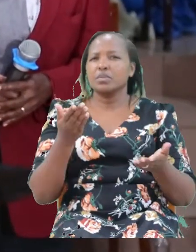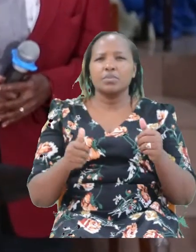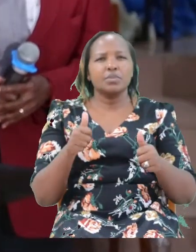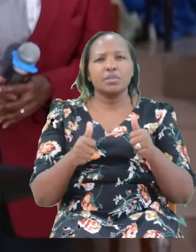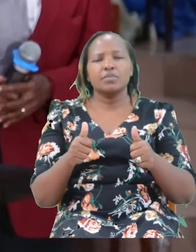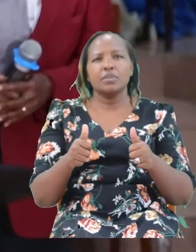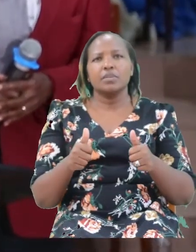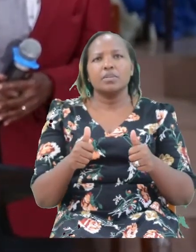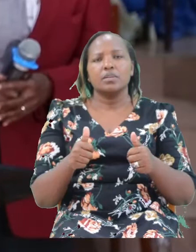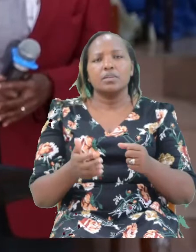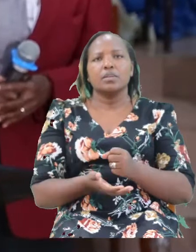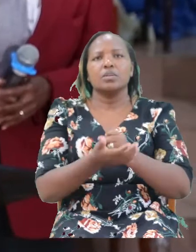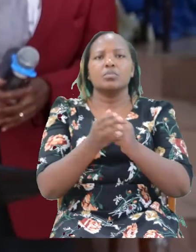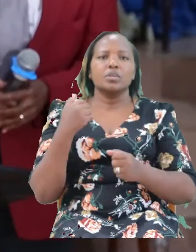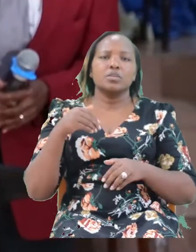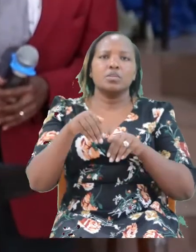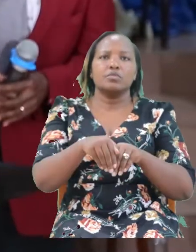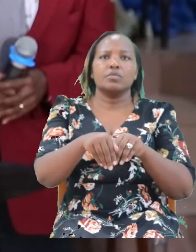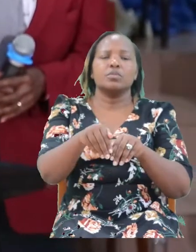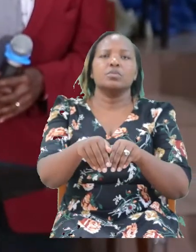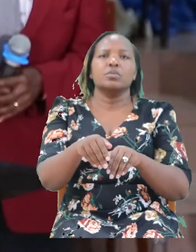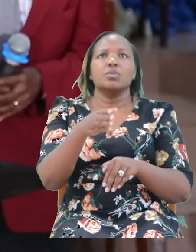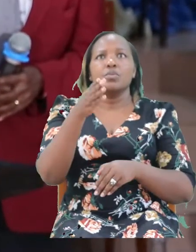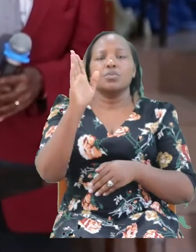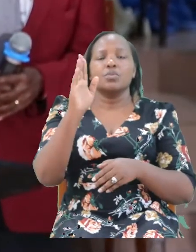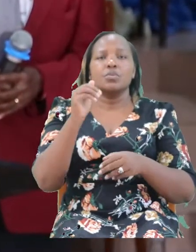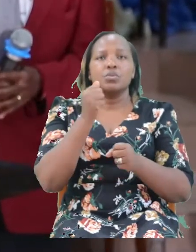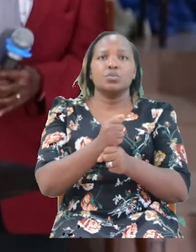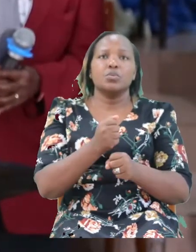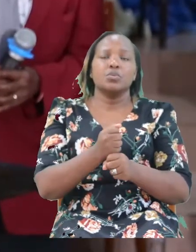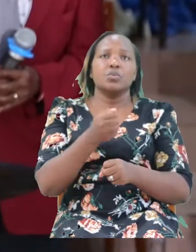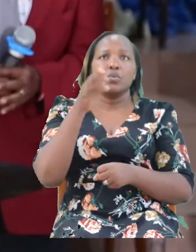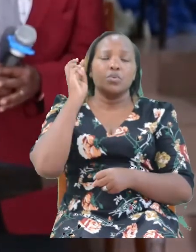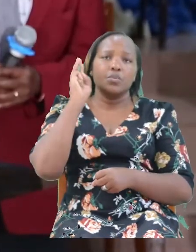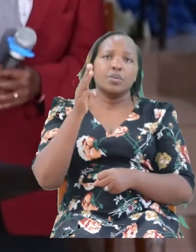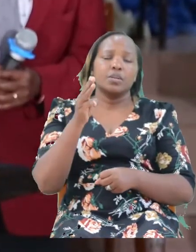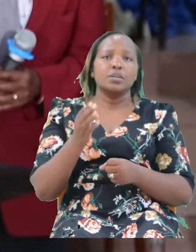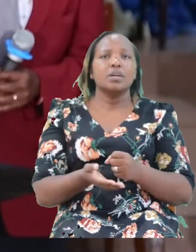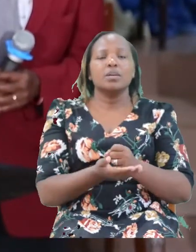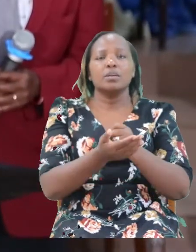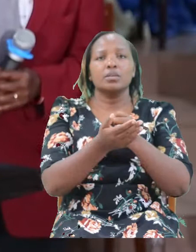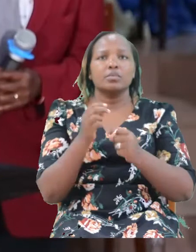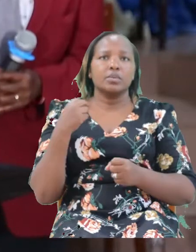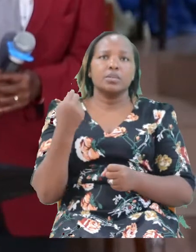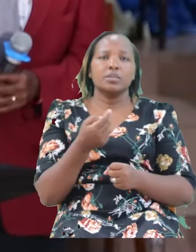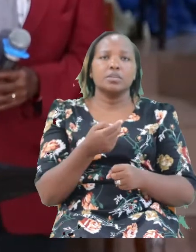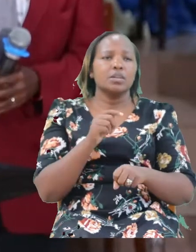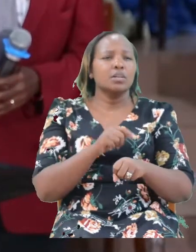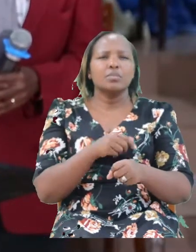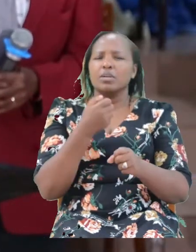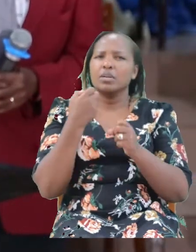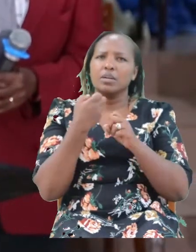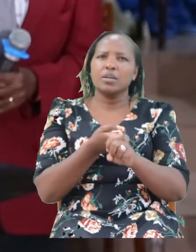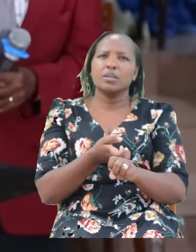Tuwezeshe kukufuata, tuwezeshe kufanya mapenzi yako, tuwezeshe hata wakati mambo ni